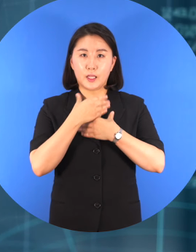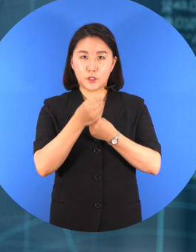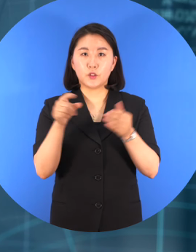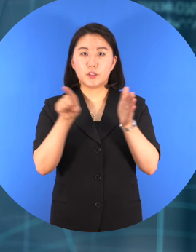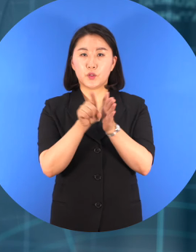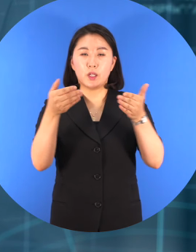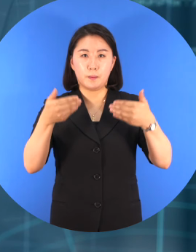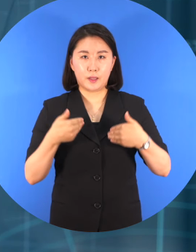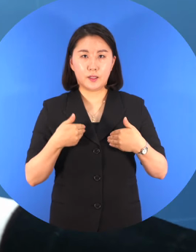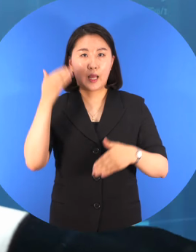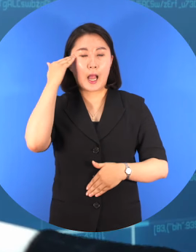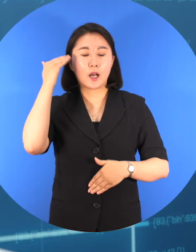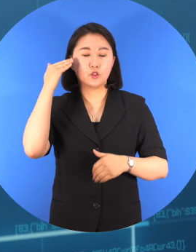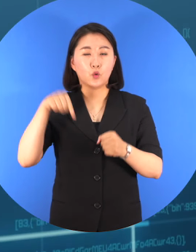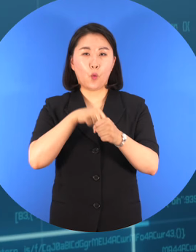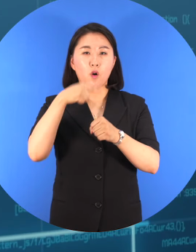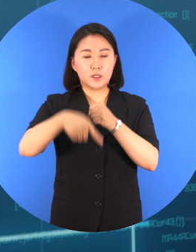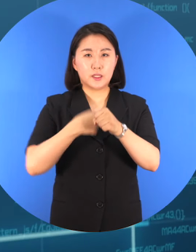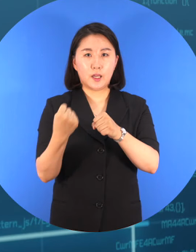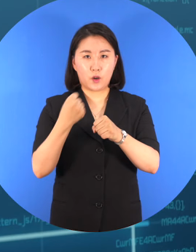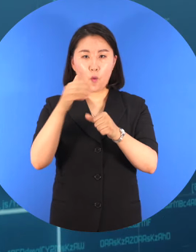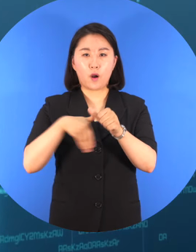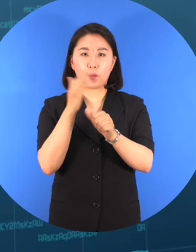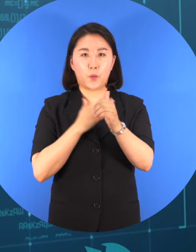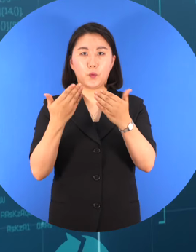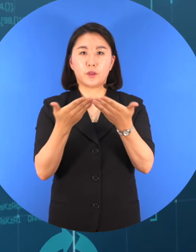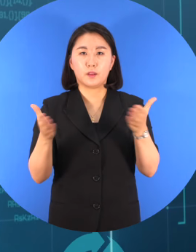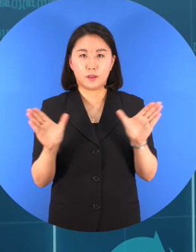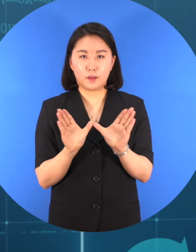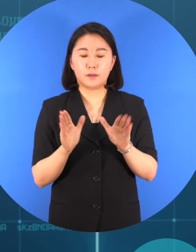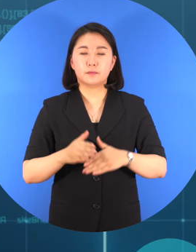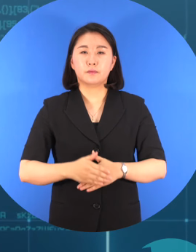안전으로 신뢰받는 한국원자력환경공단